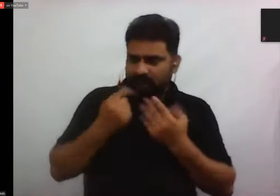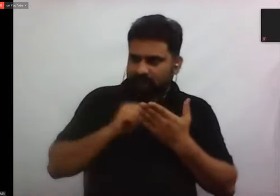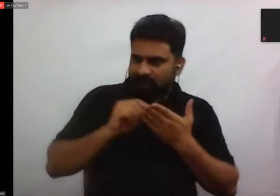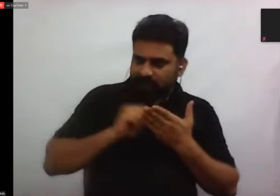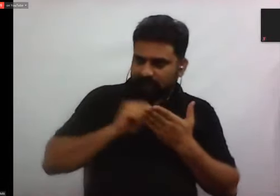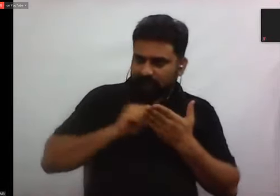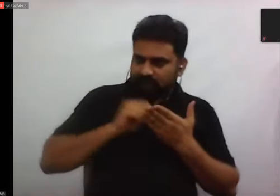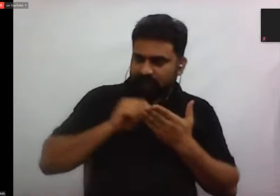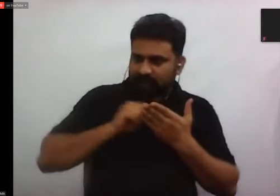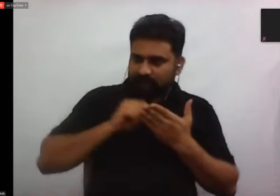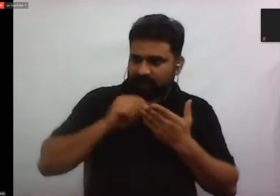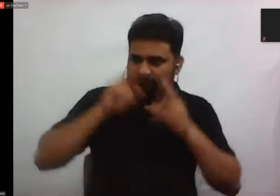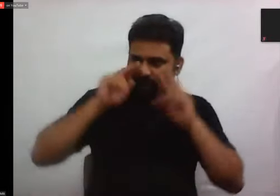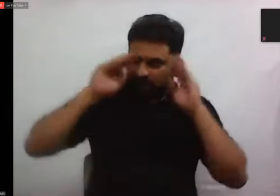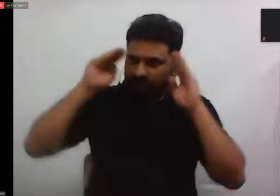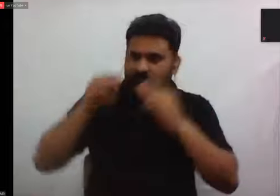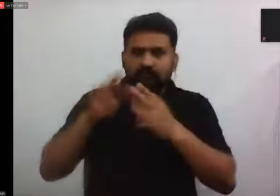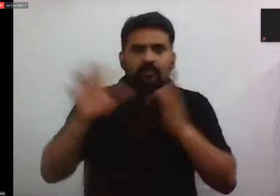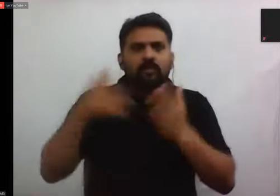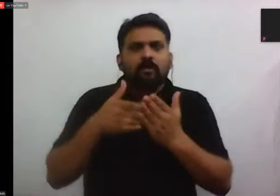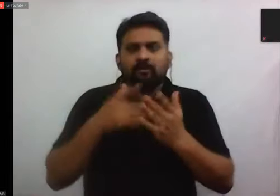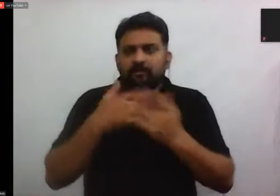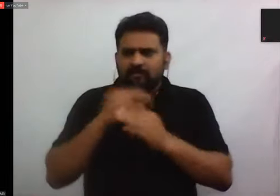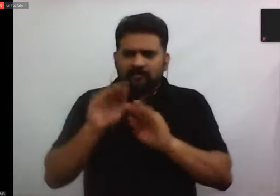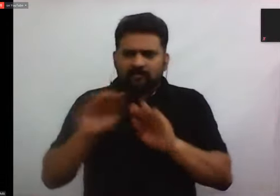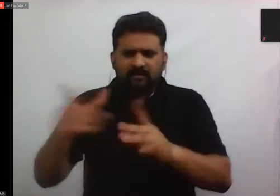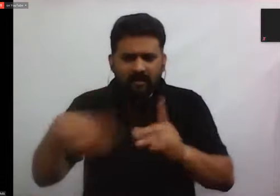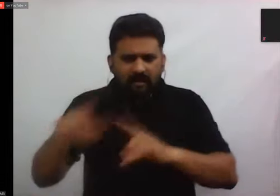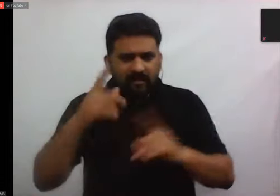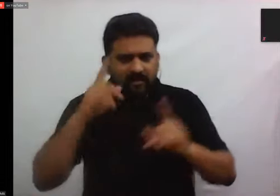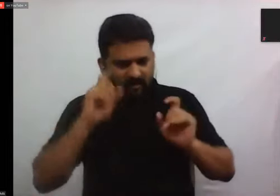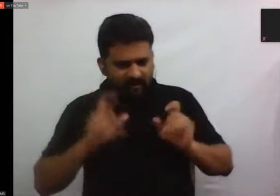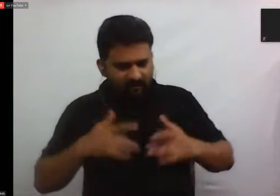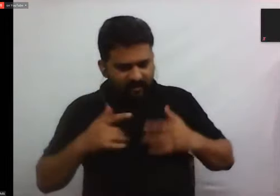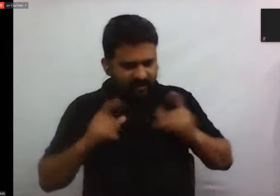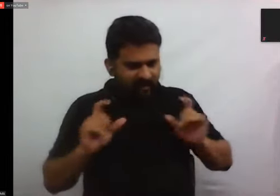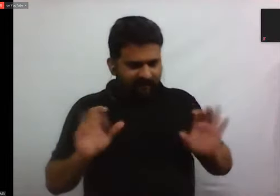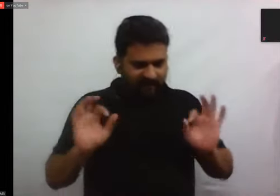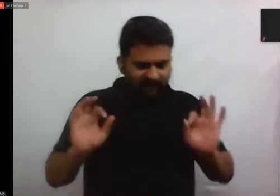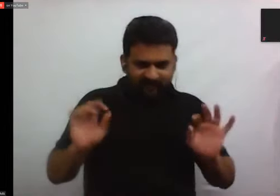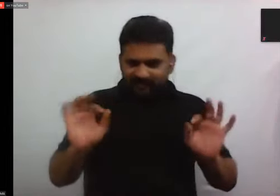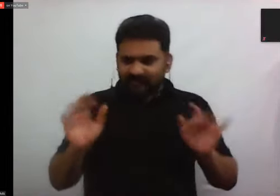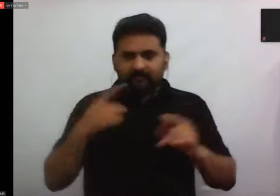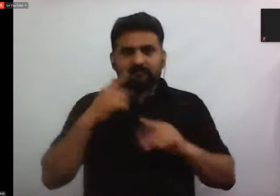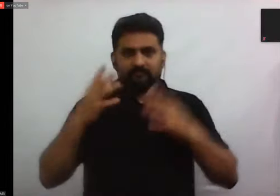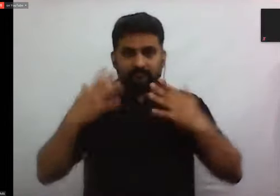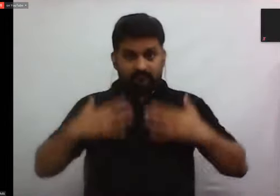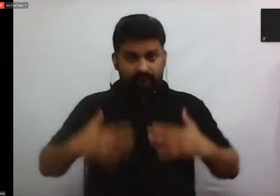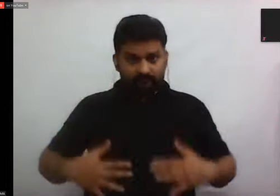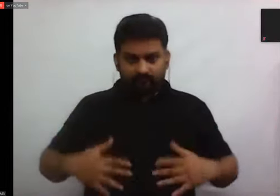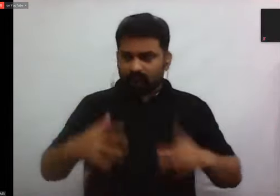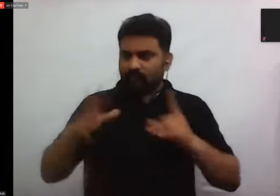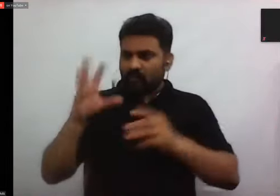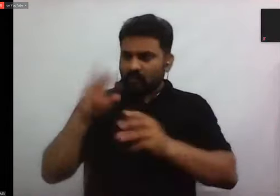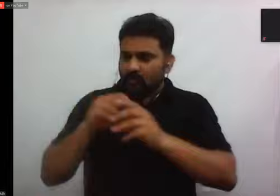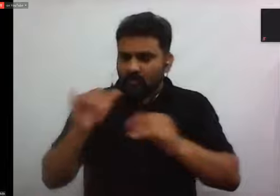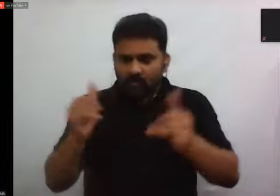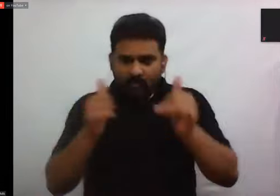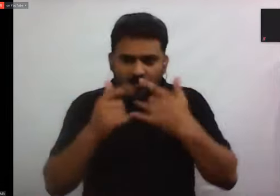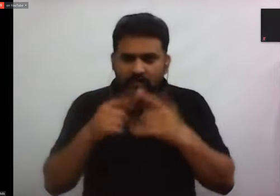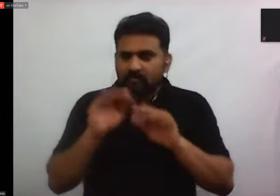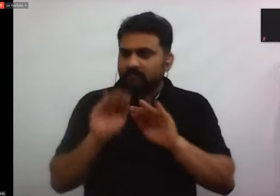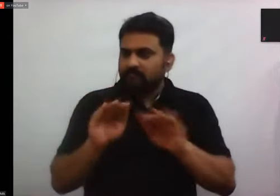हैं, ये नहीं देखते हैं कि हम बच्चे को कंफर्टेबल किए हैं. अगर बच्चे की फिजिकल इन्वॉल्वमेंट है, इन द सेंस द चाइल्ड